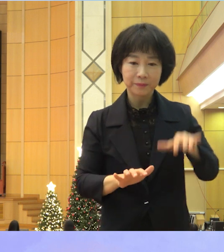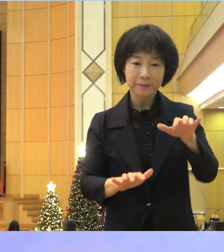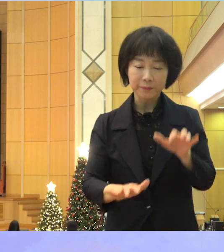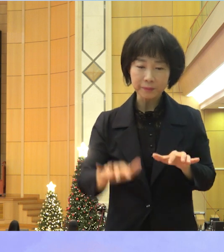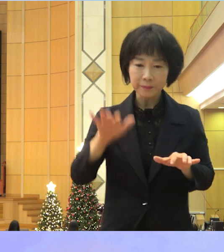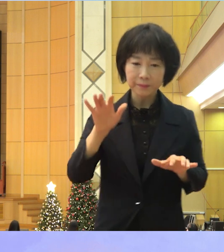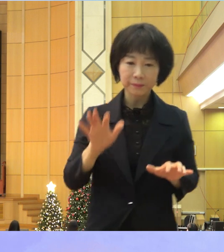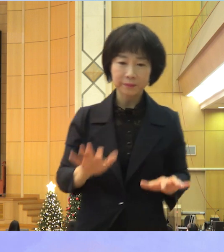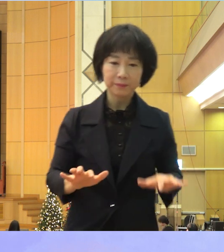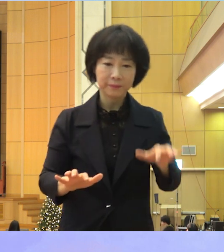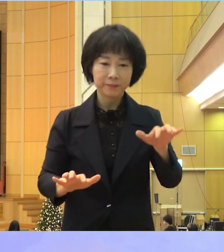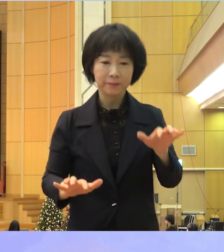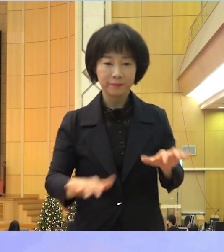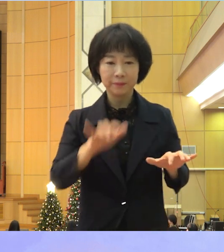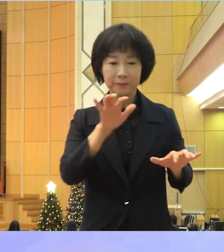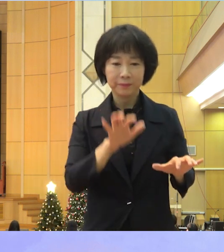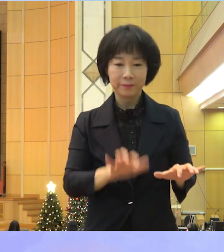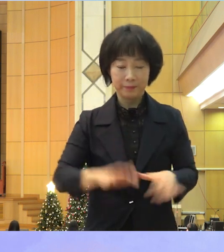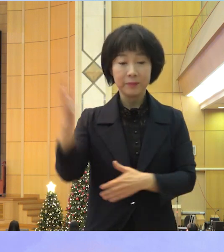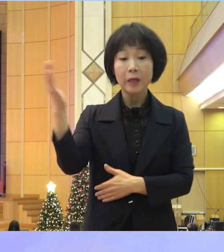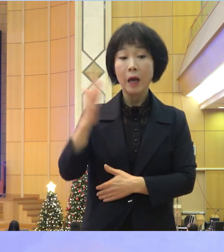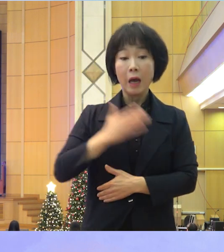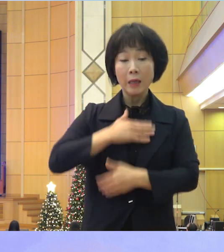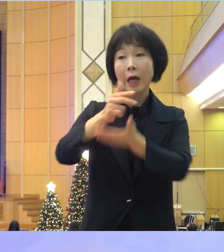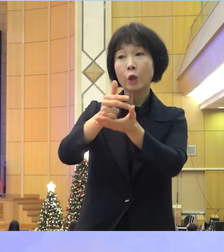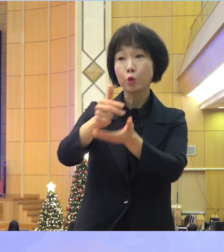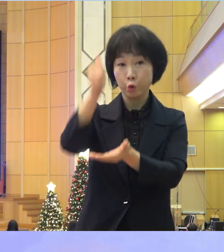처음부터 찬양하시겠습니다. 주님 한 분만으로,